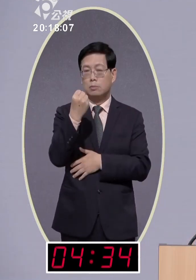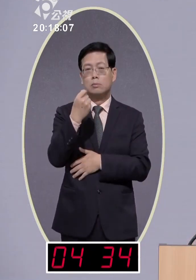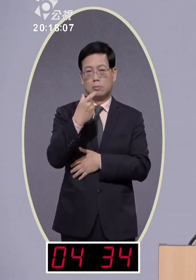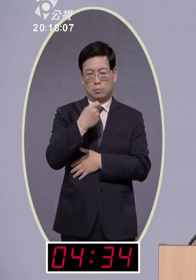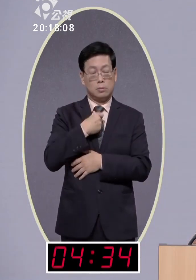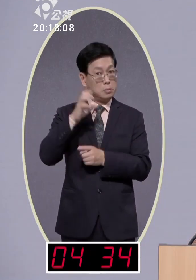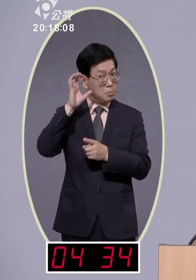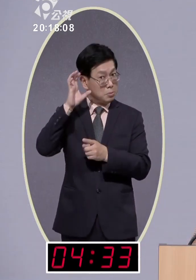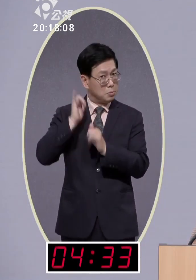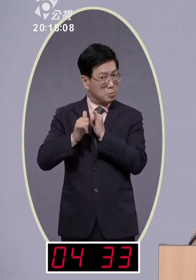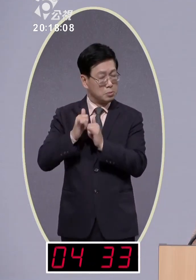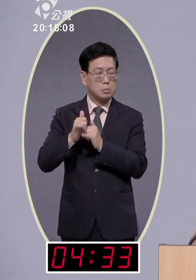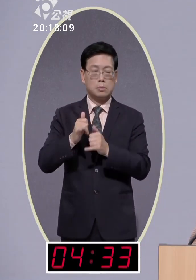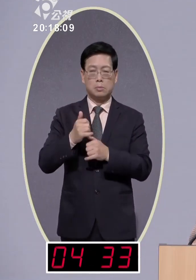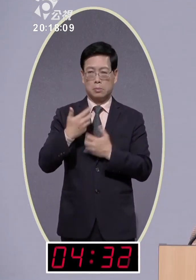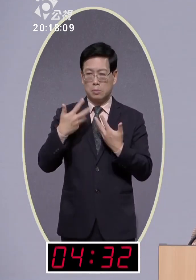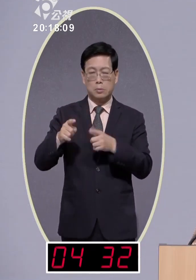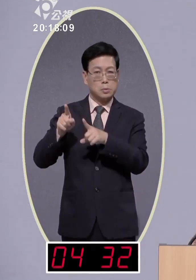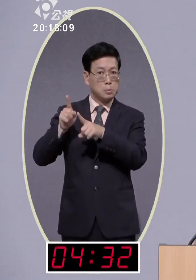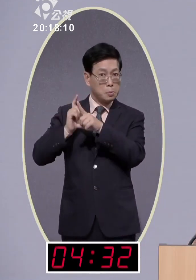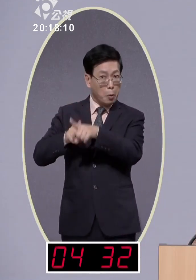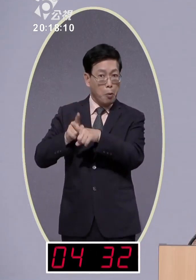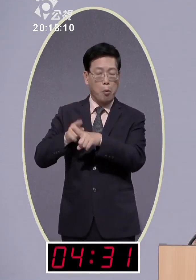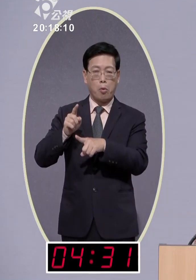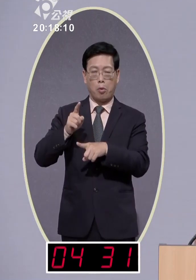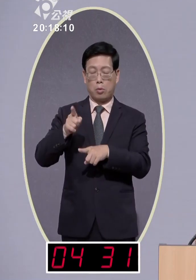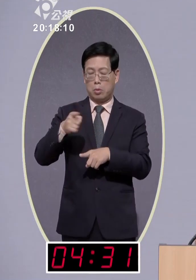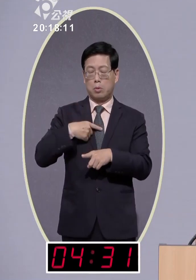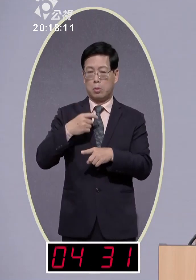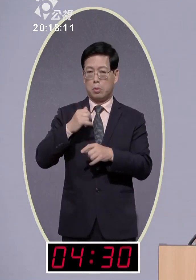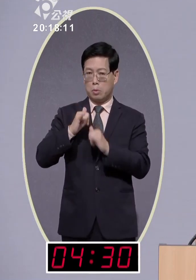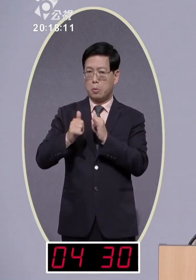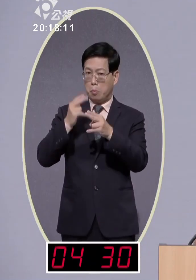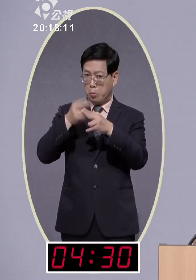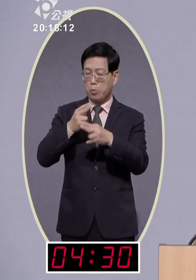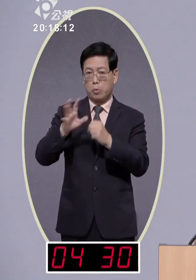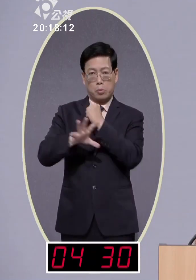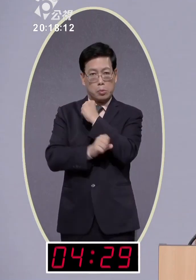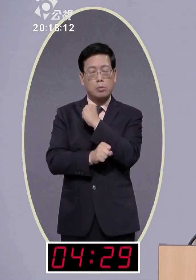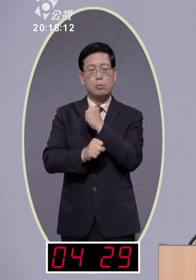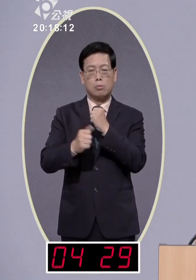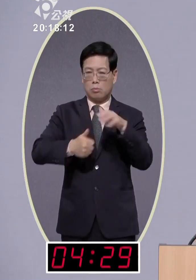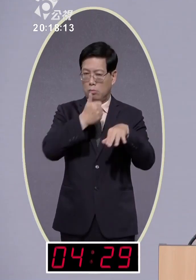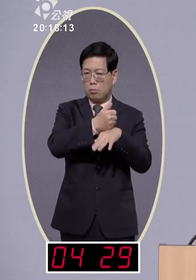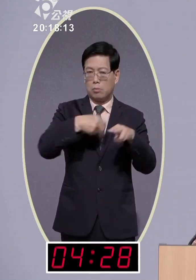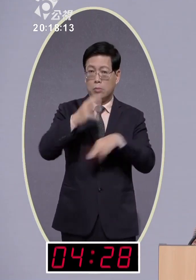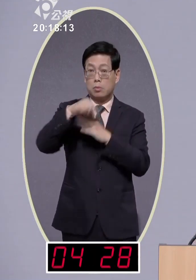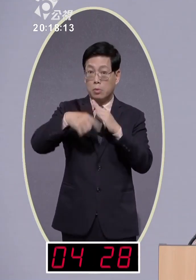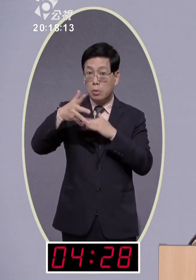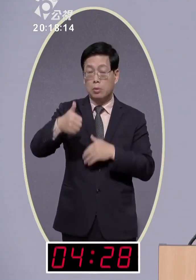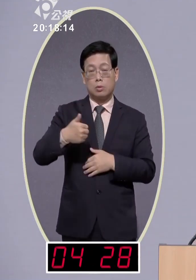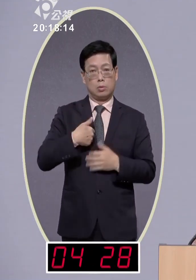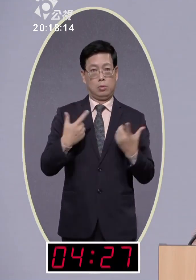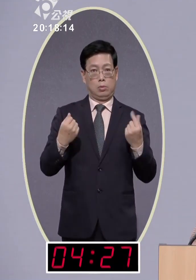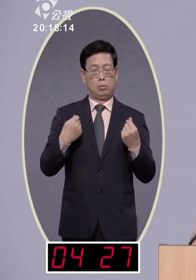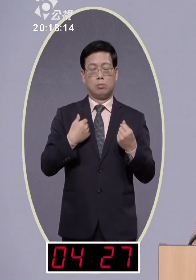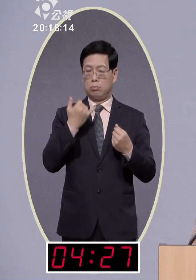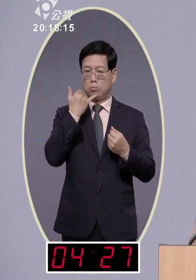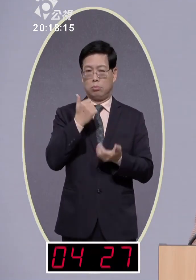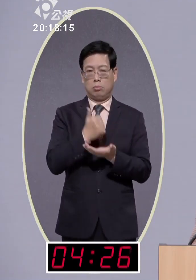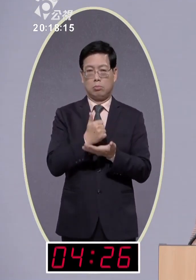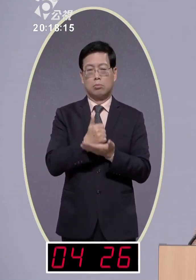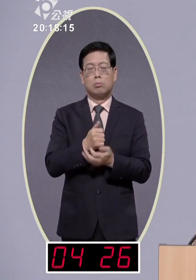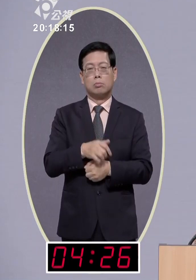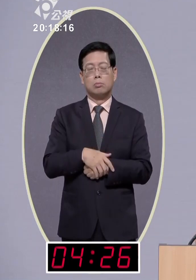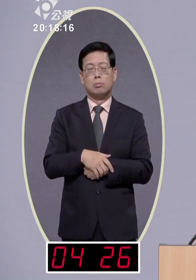倾听民意，要得到民意有基础的人来当行政院长。宋楚瑜也说到做到。